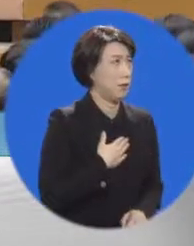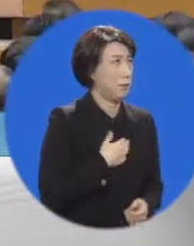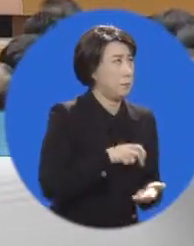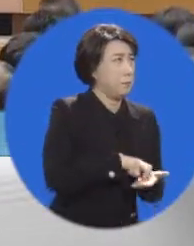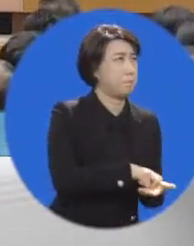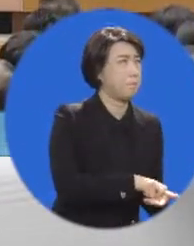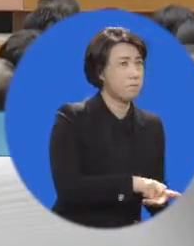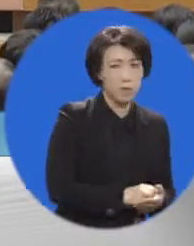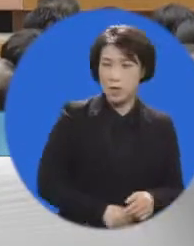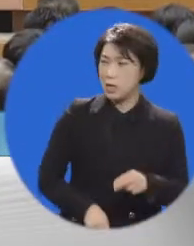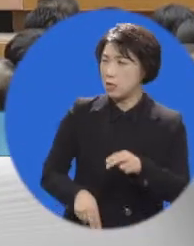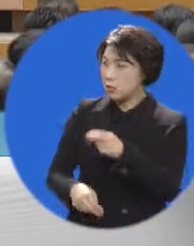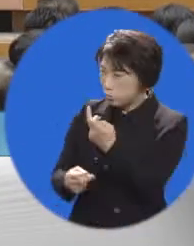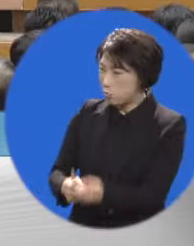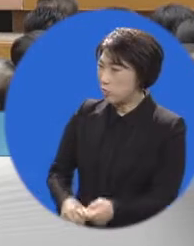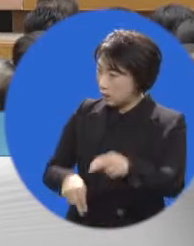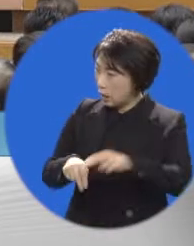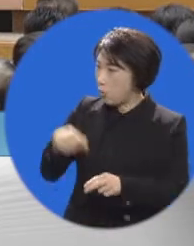왜 때렸죠?